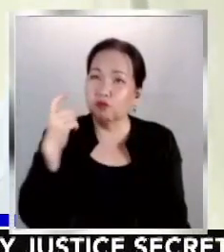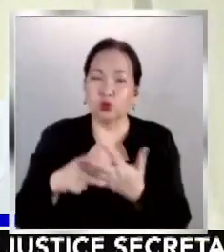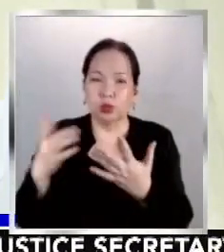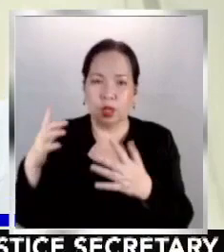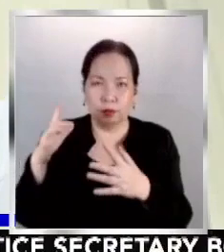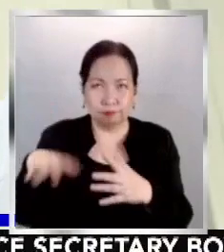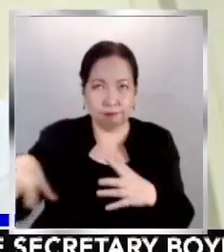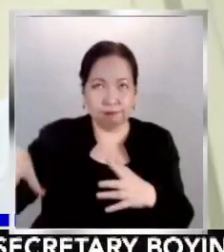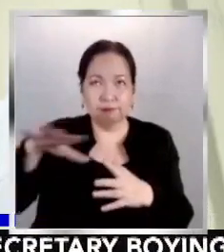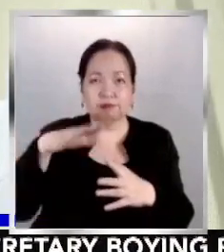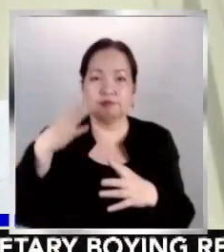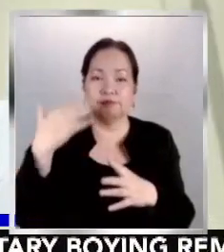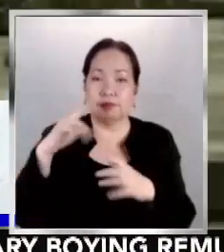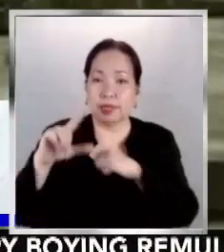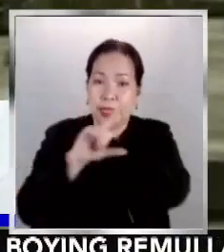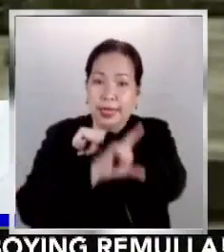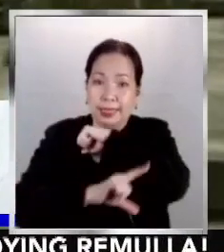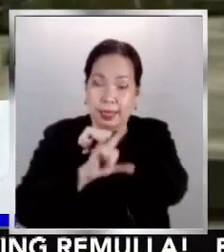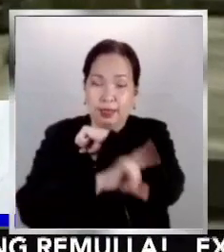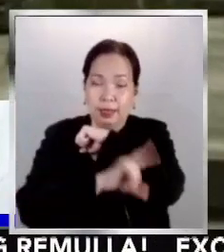sa mga Hapon noong World War II.